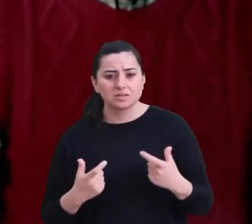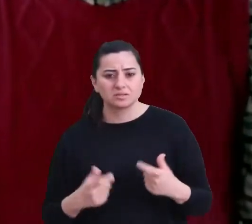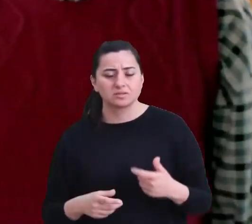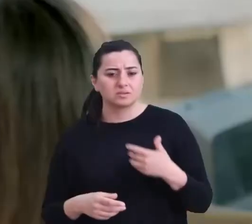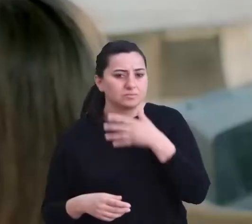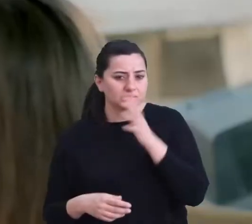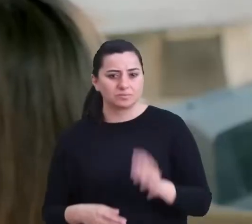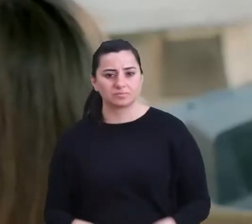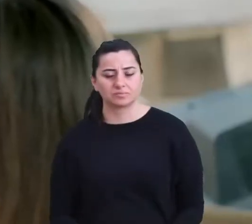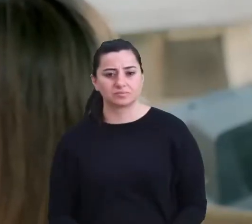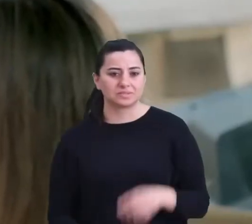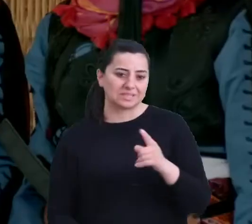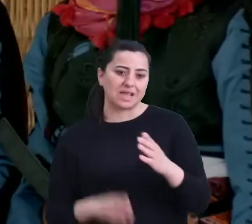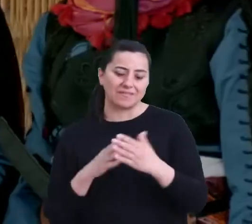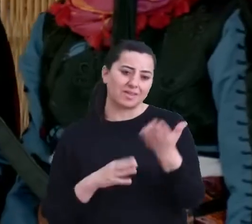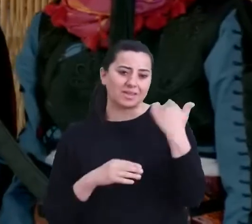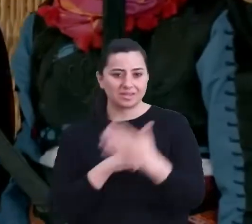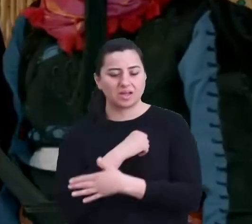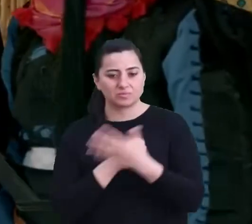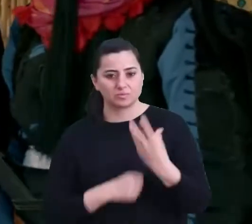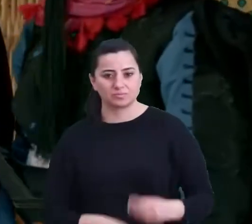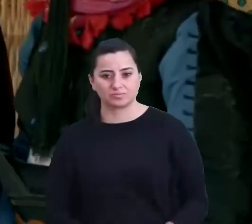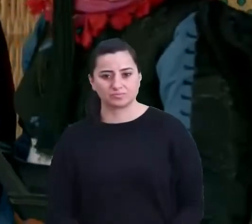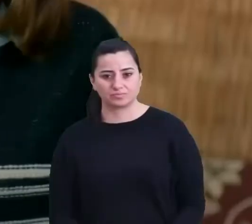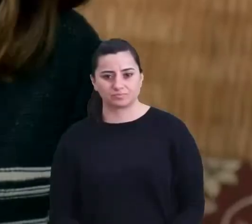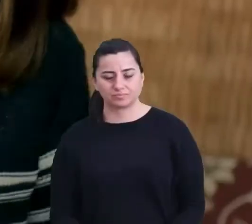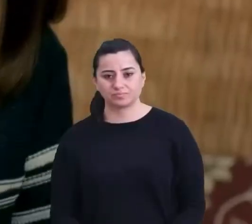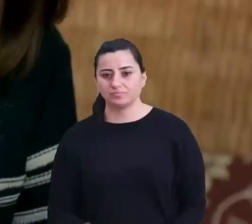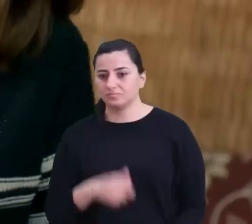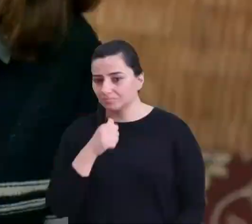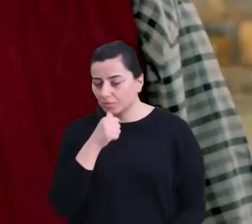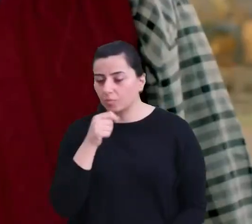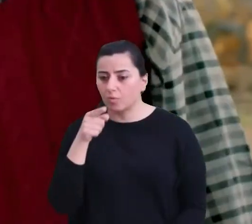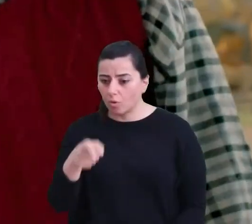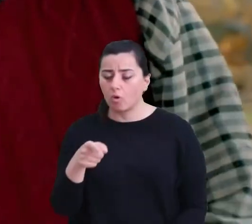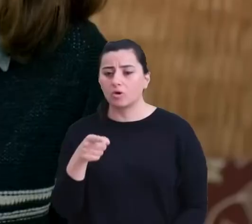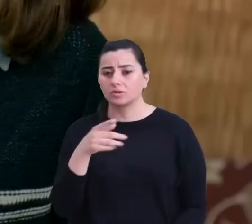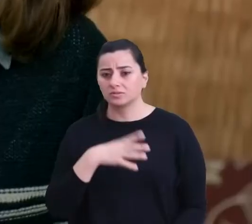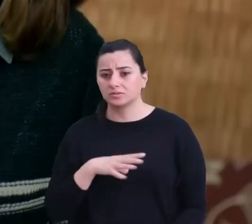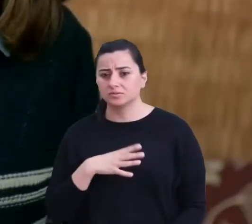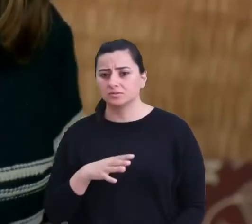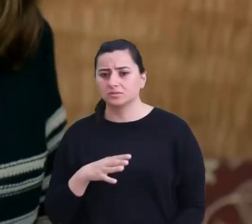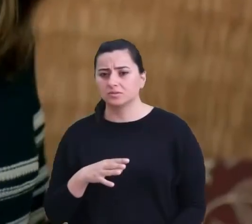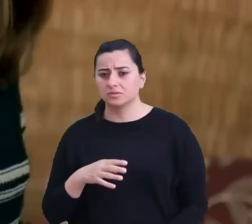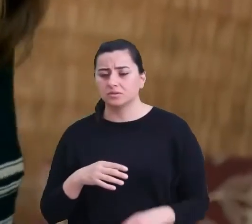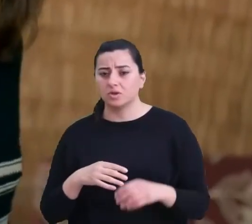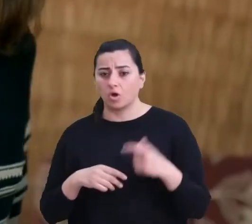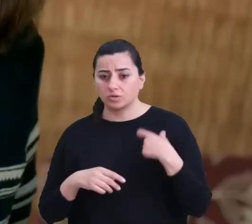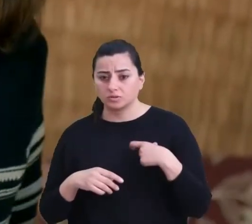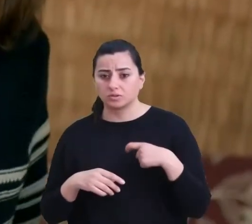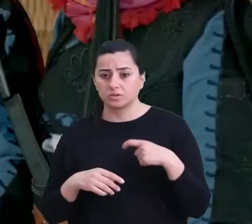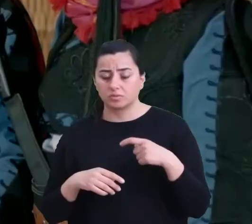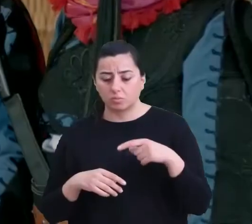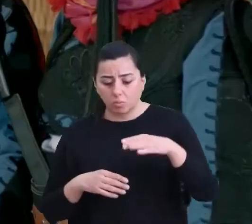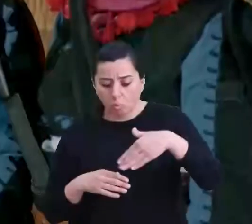bahçenin? Bilemedik. Siz eve kadar gelseniz bize yardımcı olabilseniz bir zahmet. Babam gösterdiği o gün size. Özellikle bu